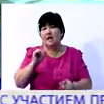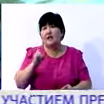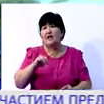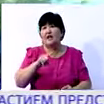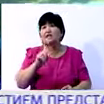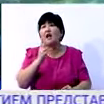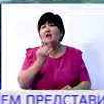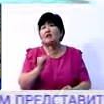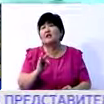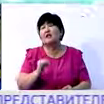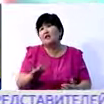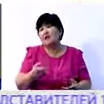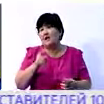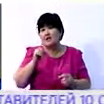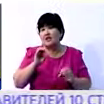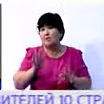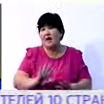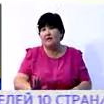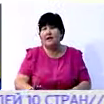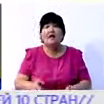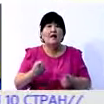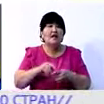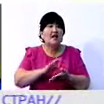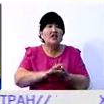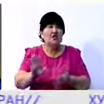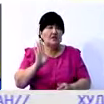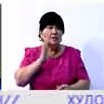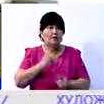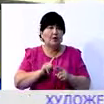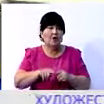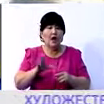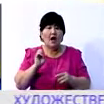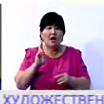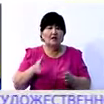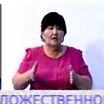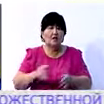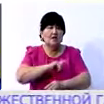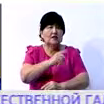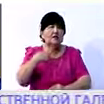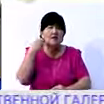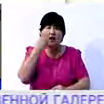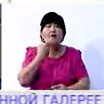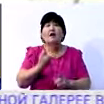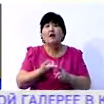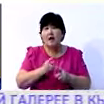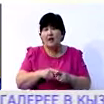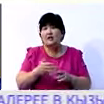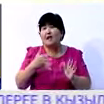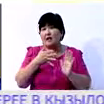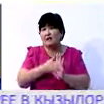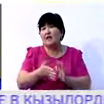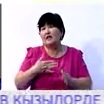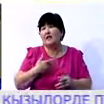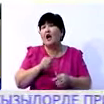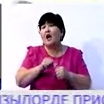канализации. Это неправильно. Это нечистая вода, потому что из арыков идет сильная вонь. Конечно, это влияет на нас,